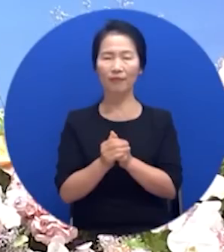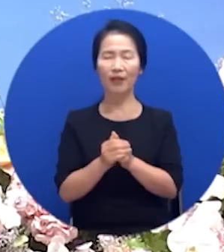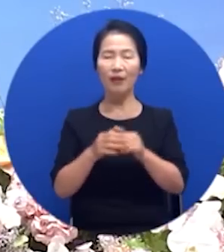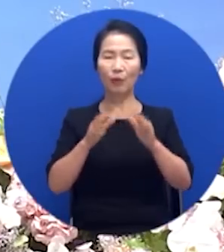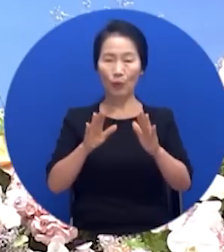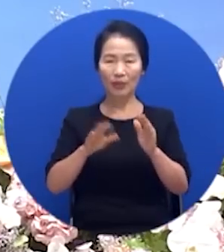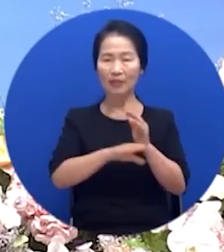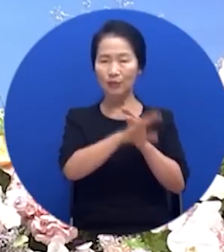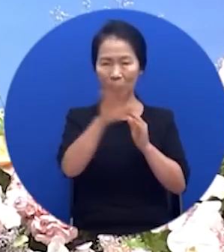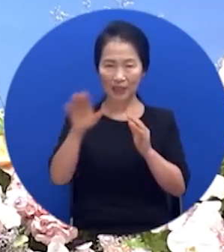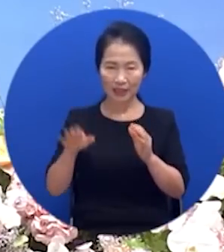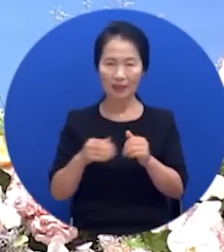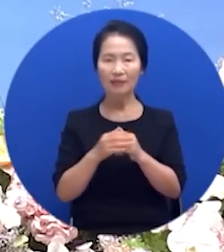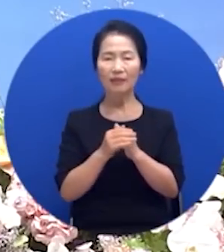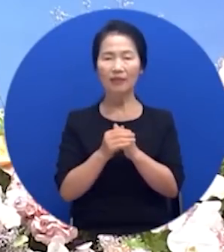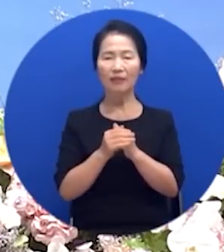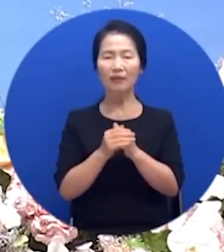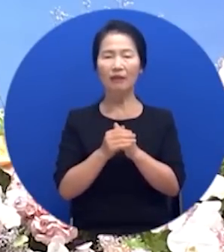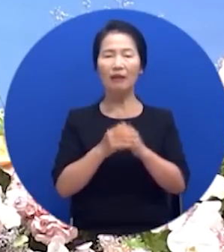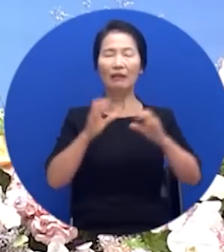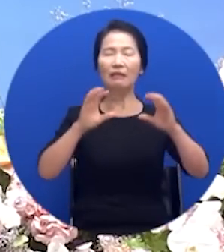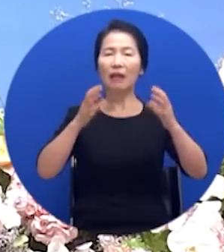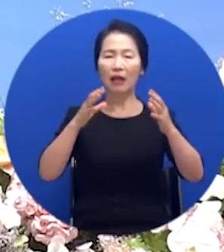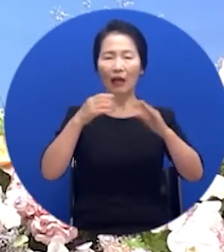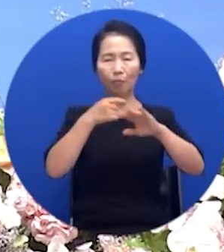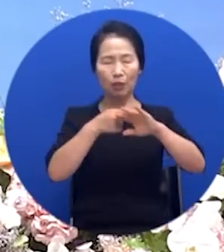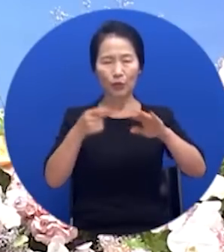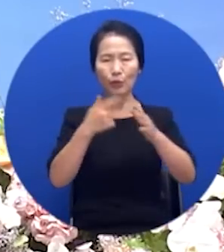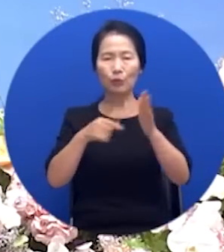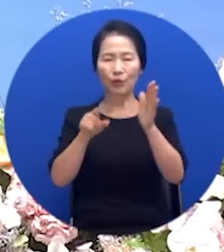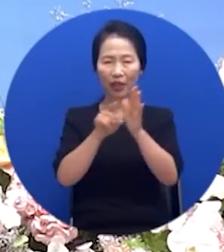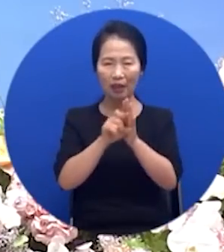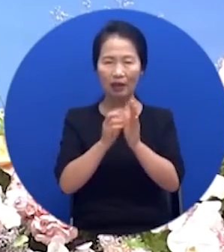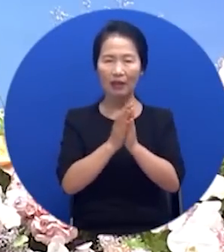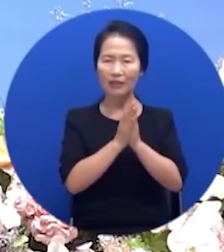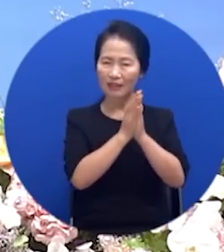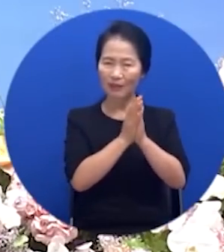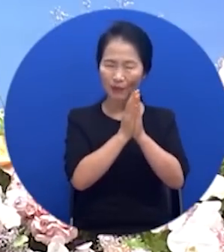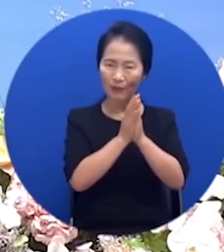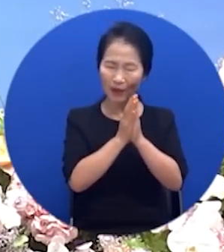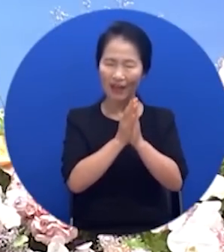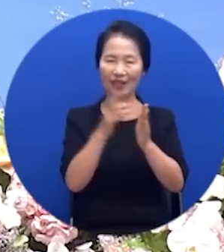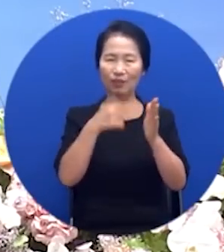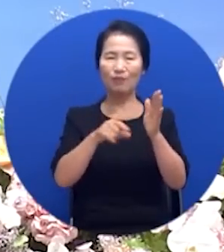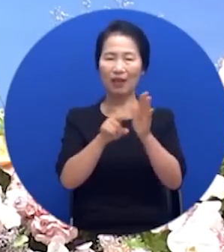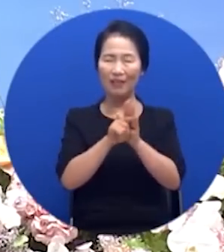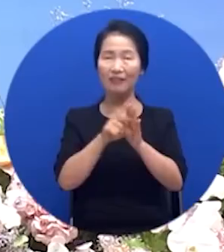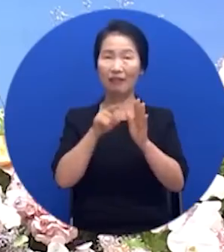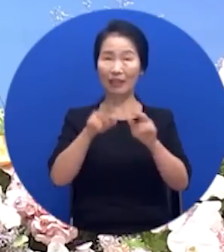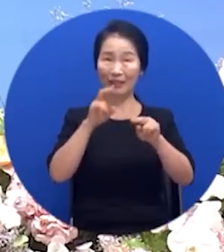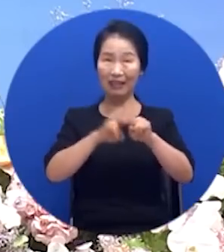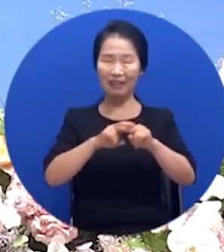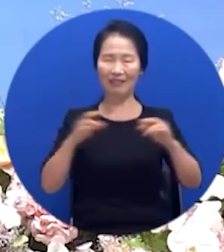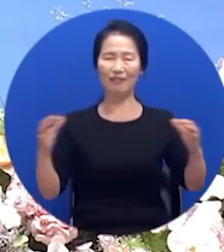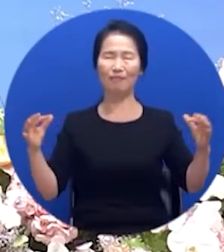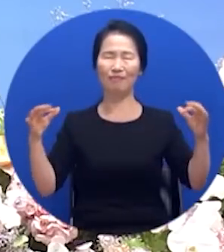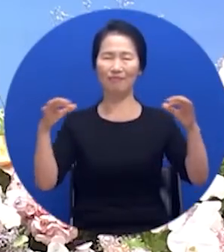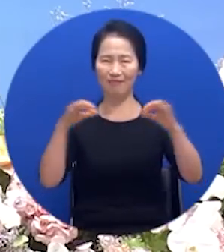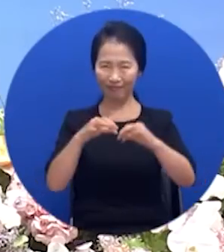오늘 우리는 나라와 민족을 위해 기도하기려고 이 자리에